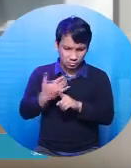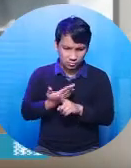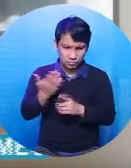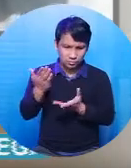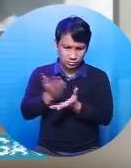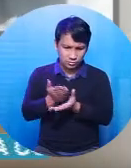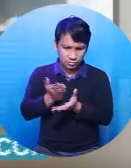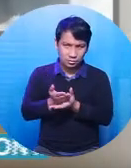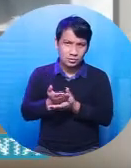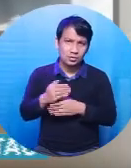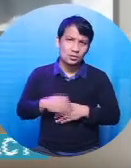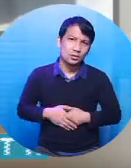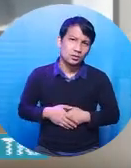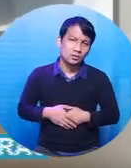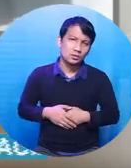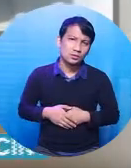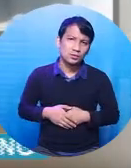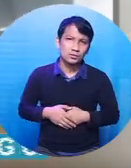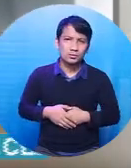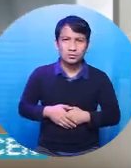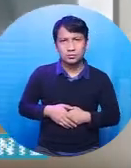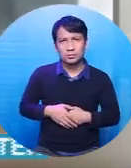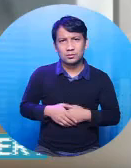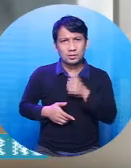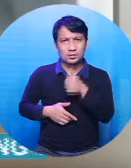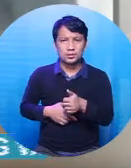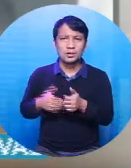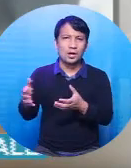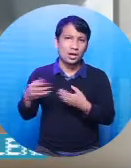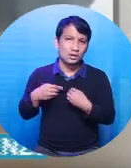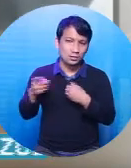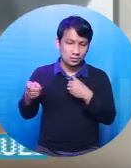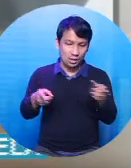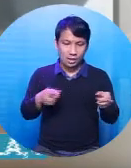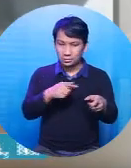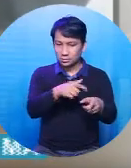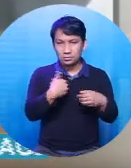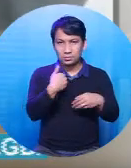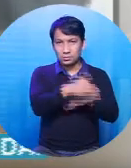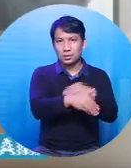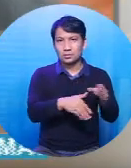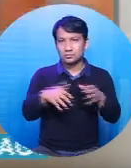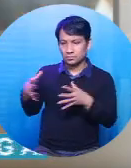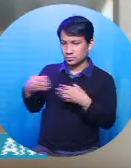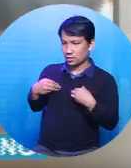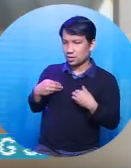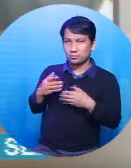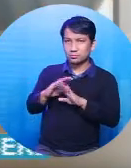nag-stop ka na. Kasi po, sir, ayaw po nilang tanggapin, sir. Tapos sabi ko po sa kanya,